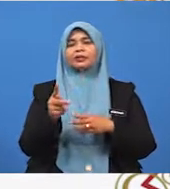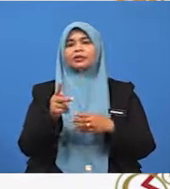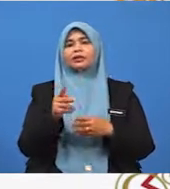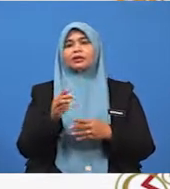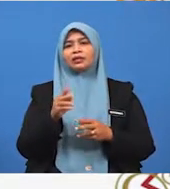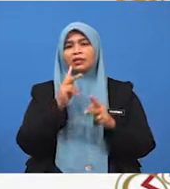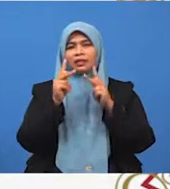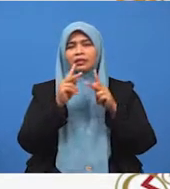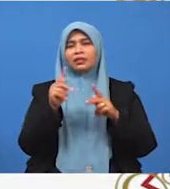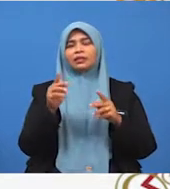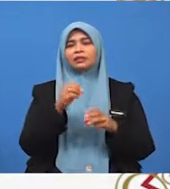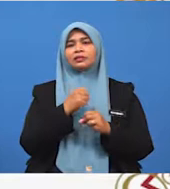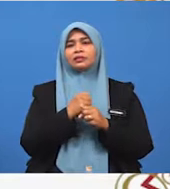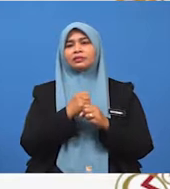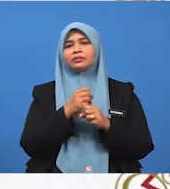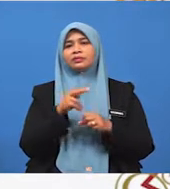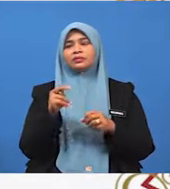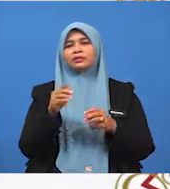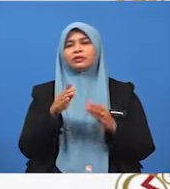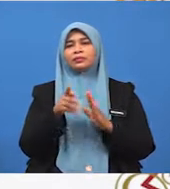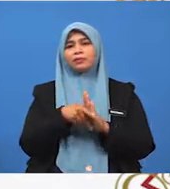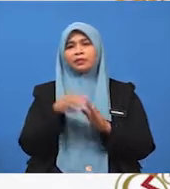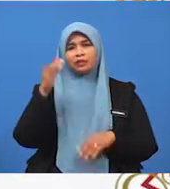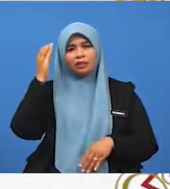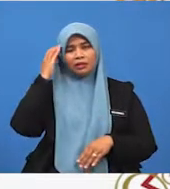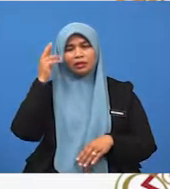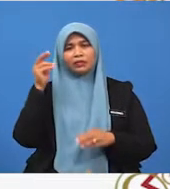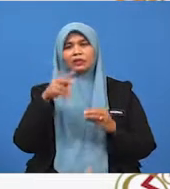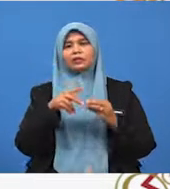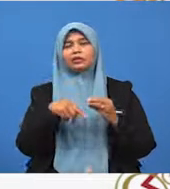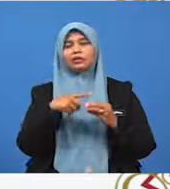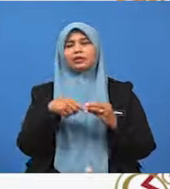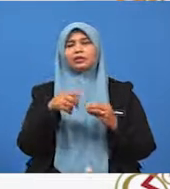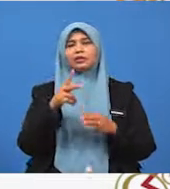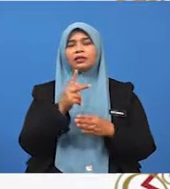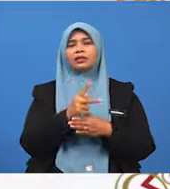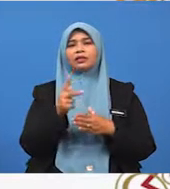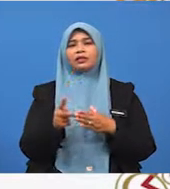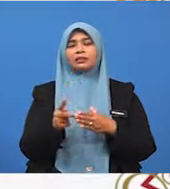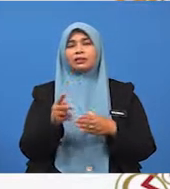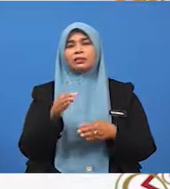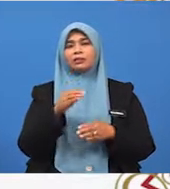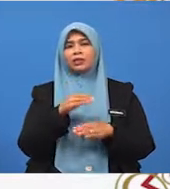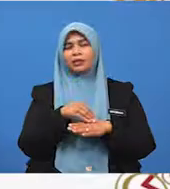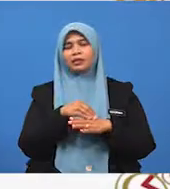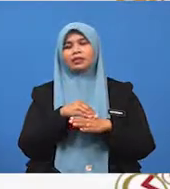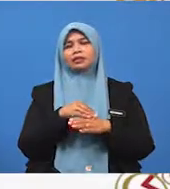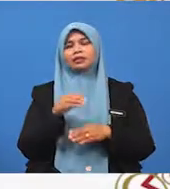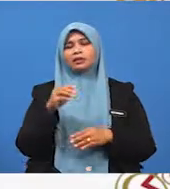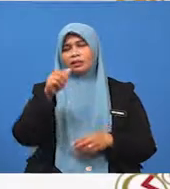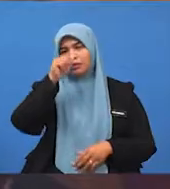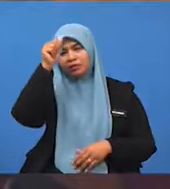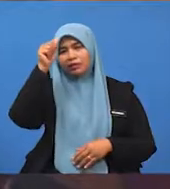sisi Tuhan. Tidak seorang pun yang dapat menjelaskan waktu kedatangannya melainkan Dia.